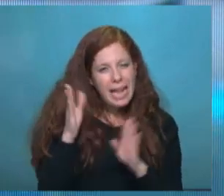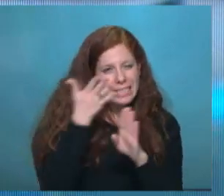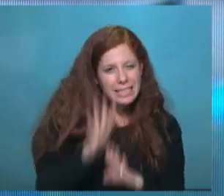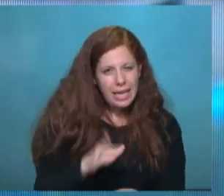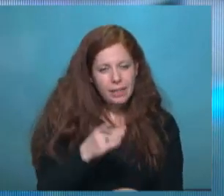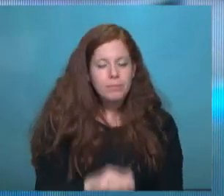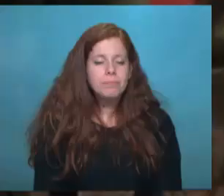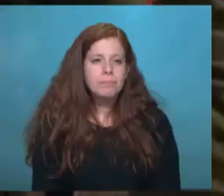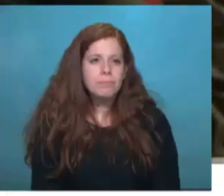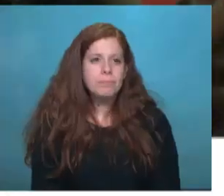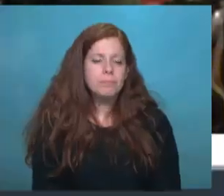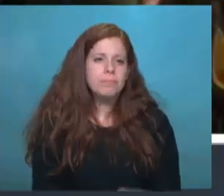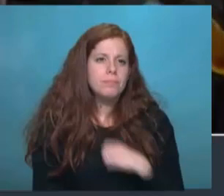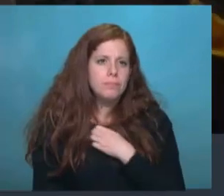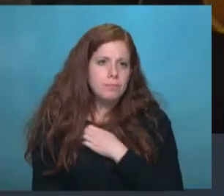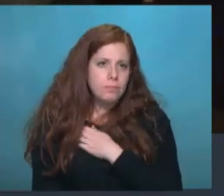דנגור.